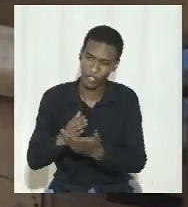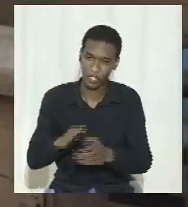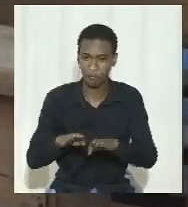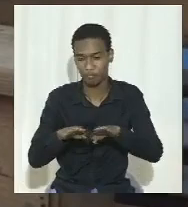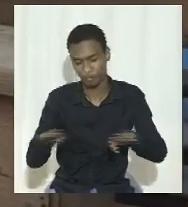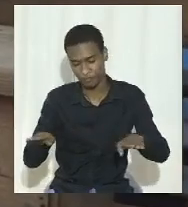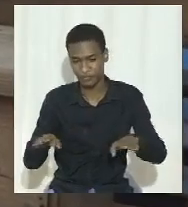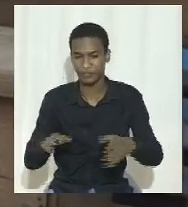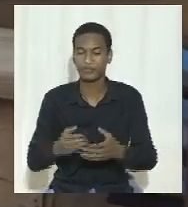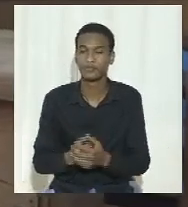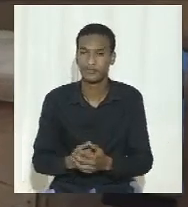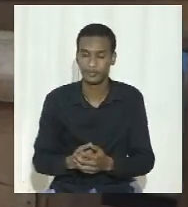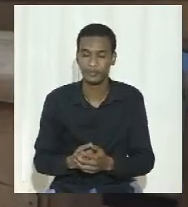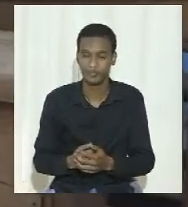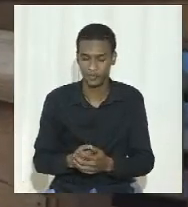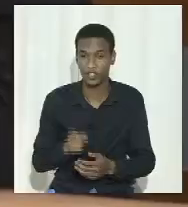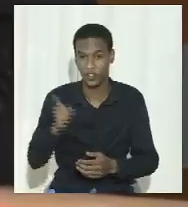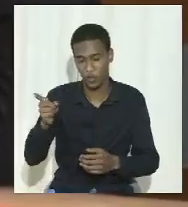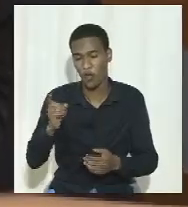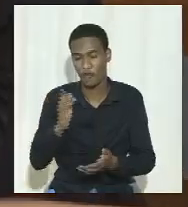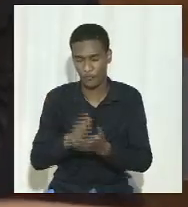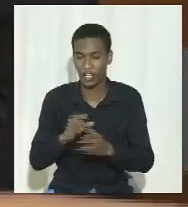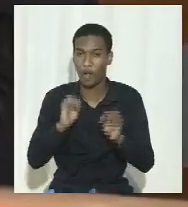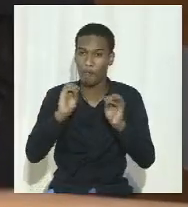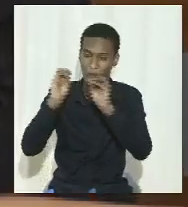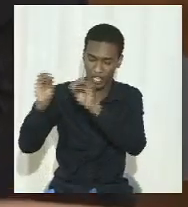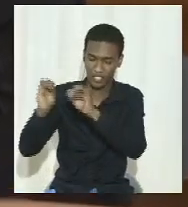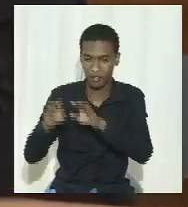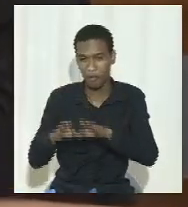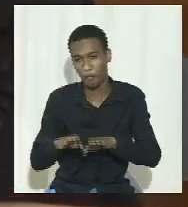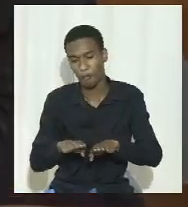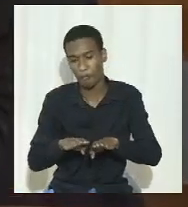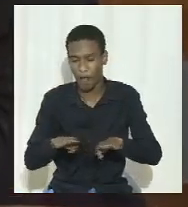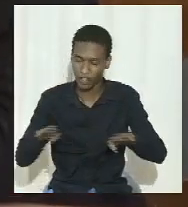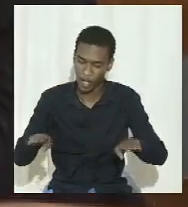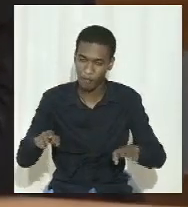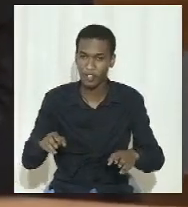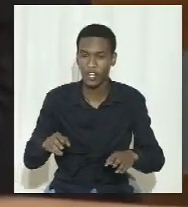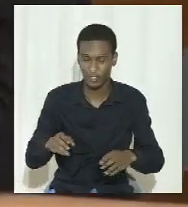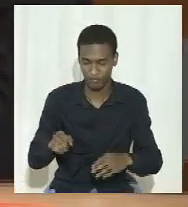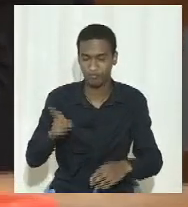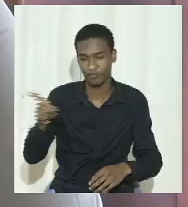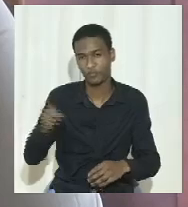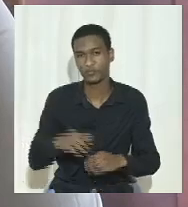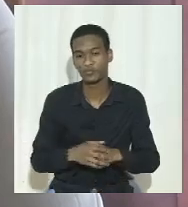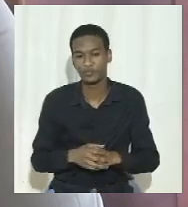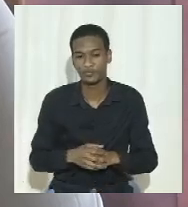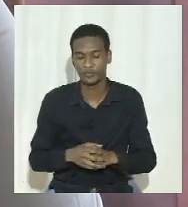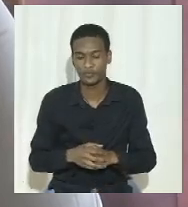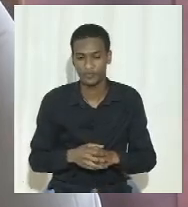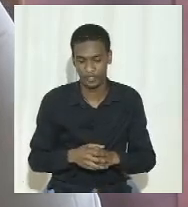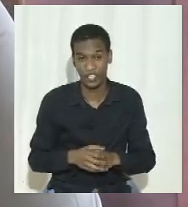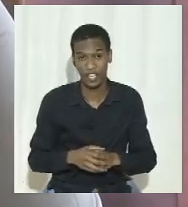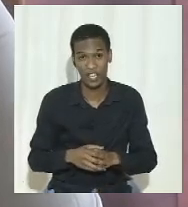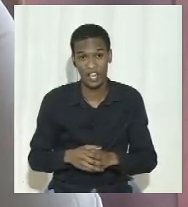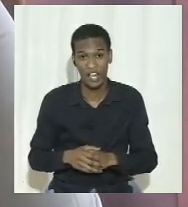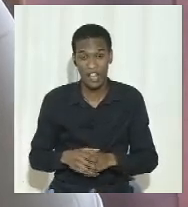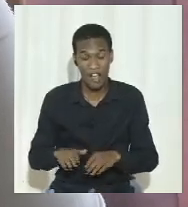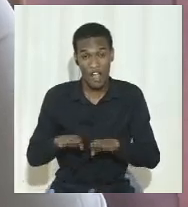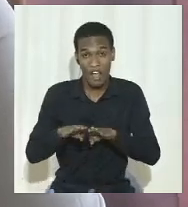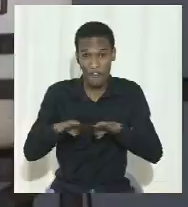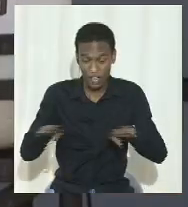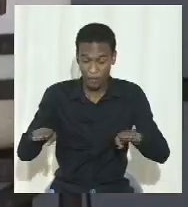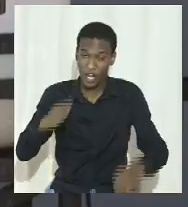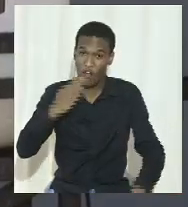ny ireo mpampianatra handrindrana ny fampianarana manoloana ny aretina COVID-19. Ny fandaminana vaovao ihany koa